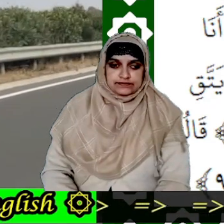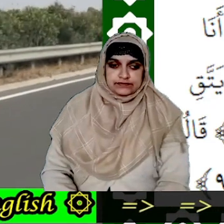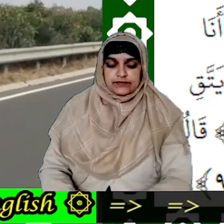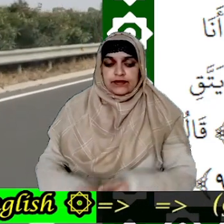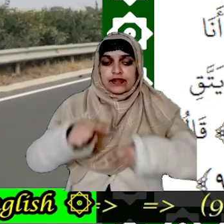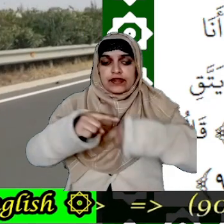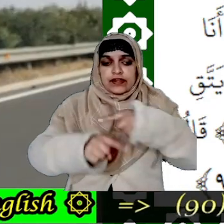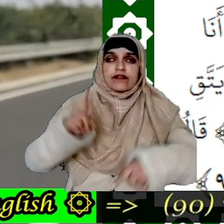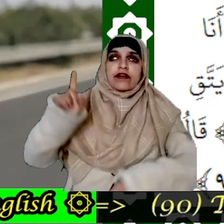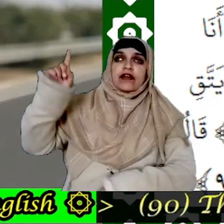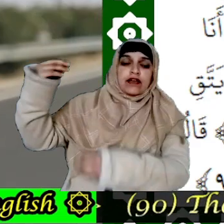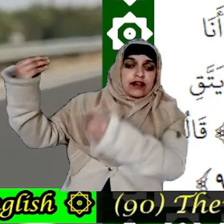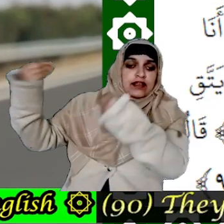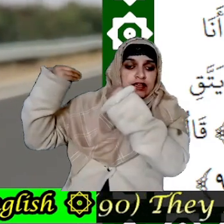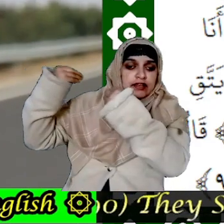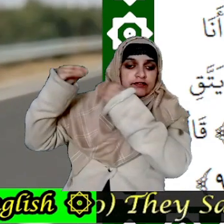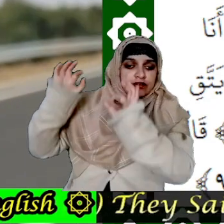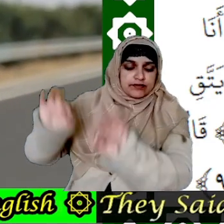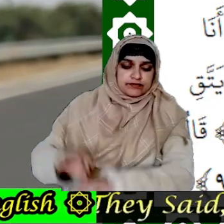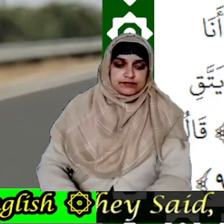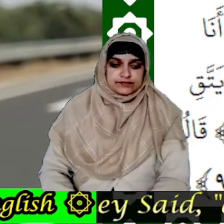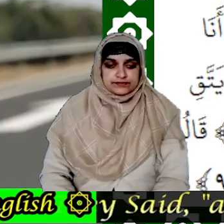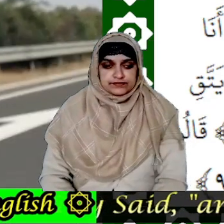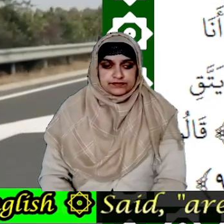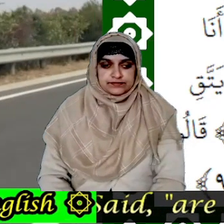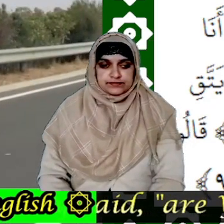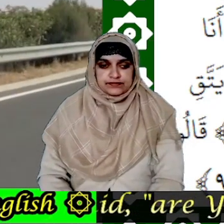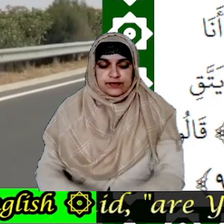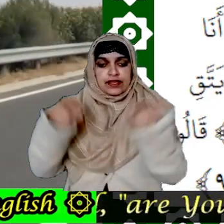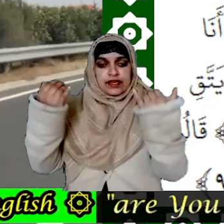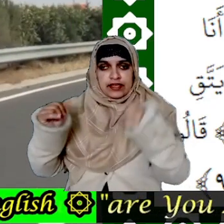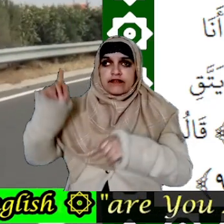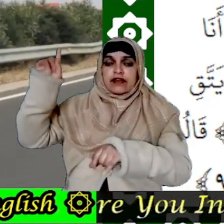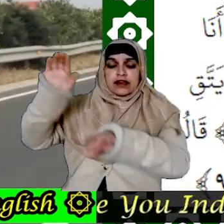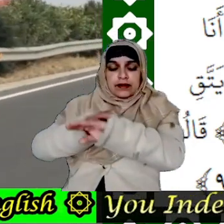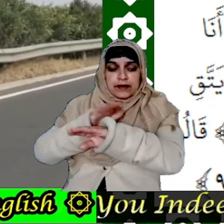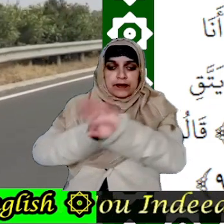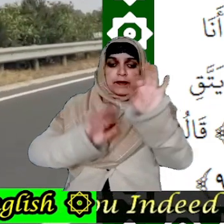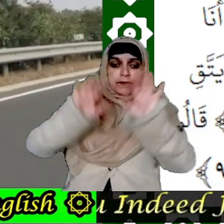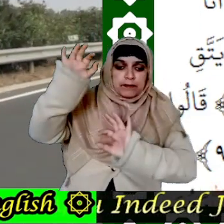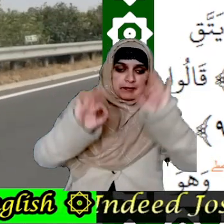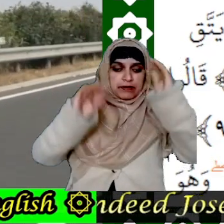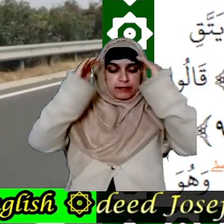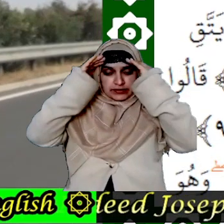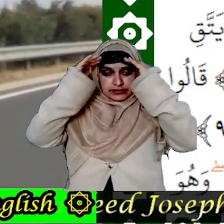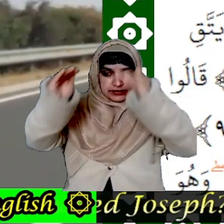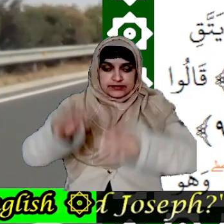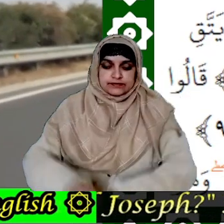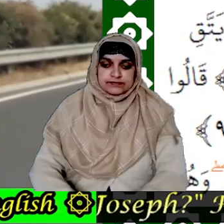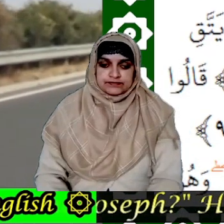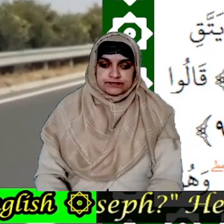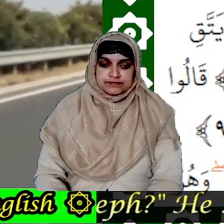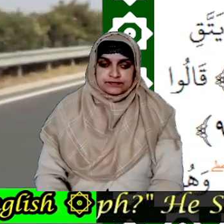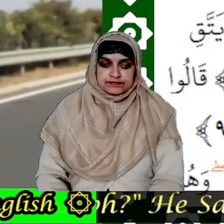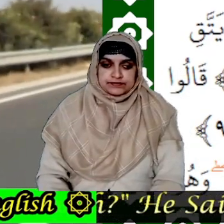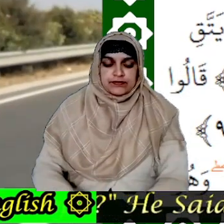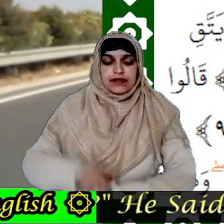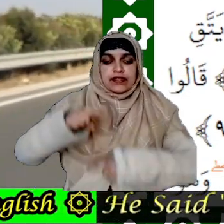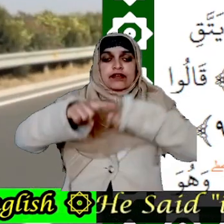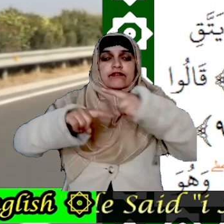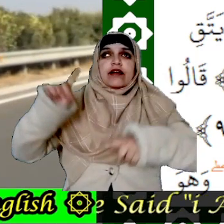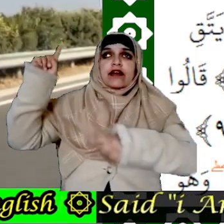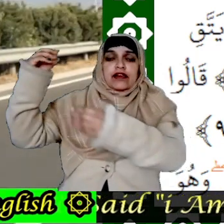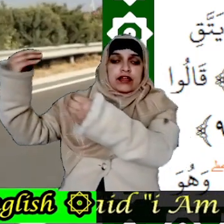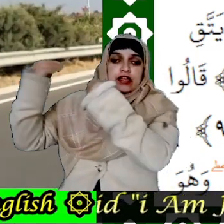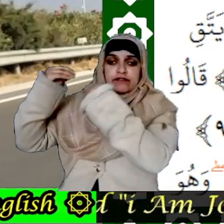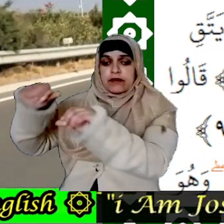التلاولي بجمعه بيننا وللنقب بعد التفرق أيقا والدم نبودا إنه من يتق نمن صداته أبسه